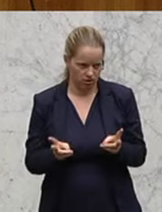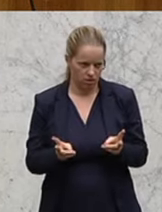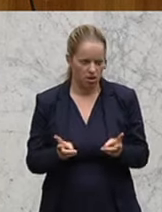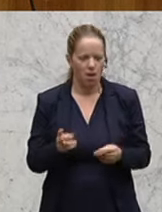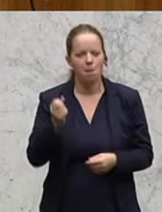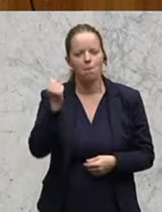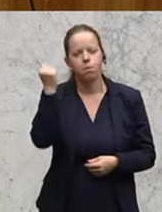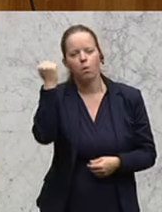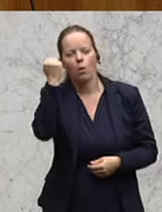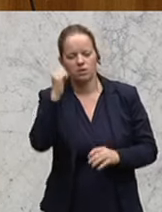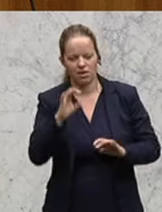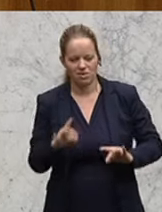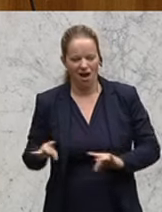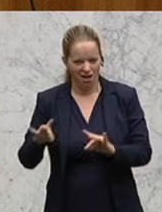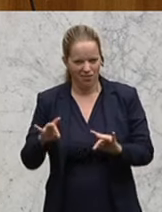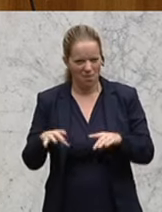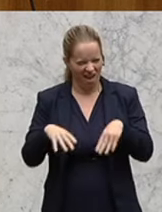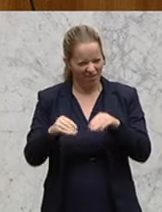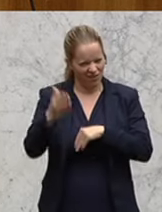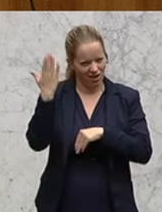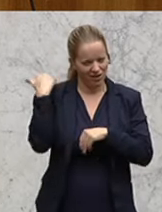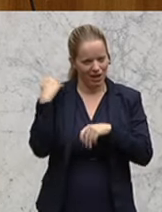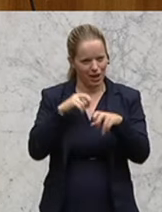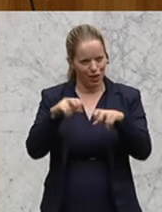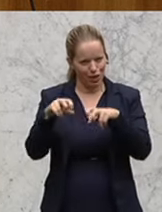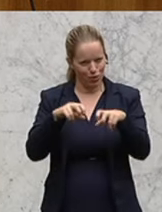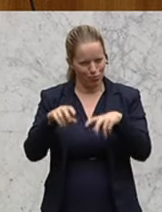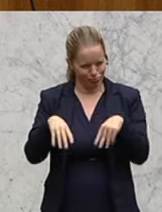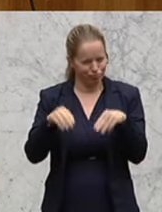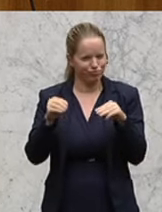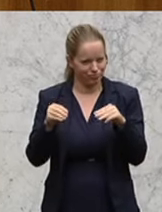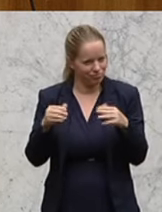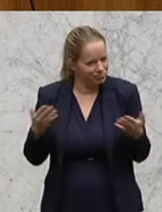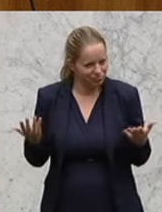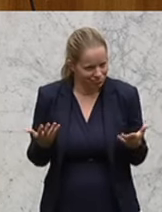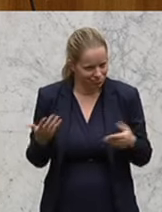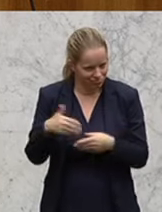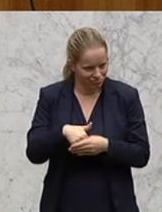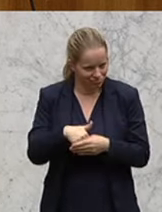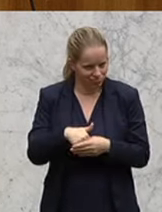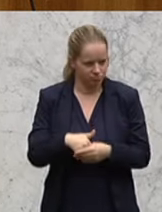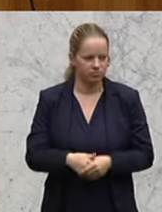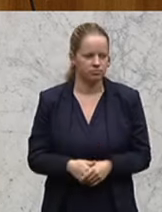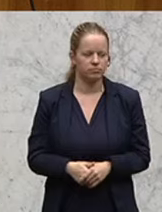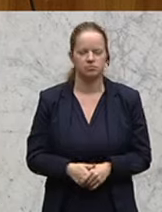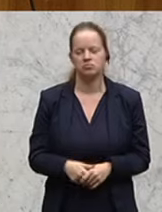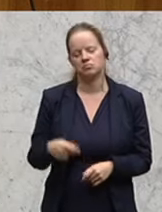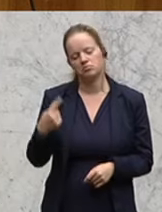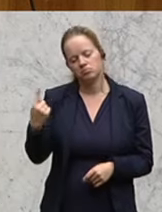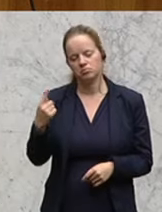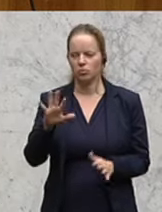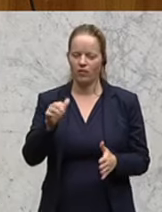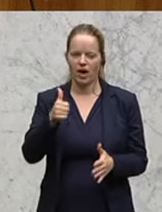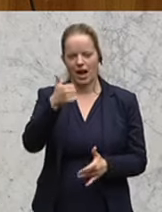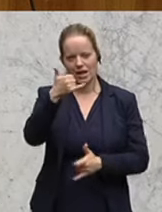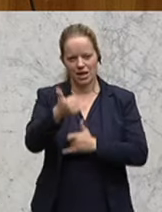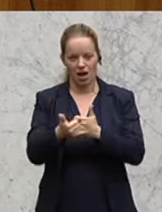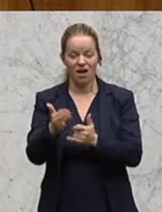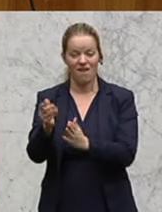die am Beginn dieser Regierungsarbeit stand? Sie haben circa ein Jahr vor der Wahl